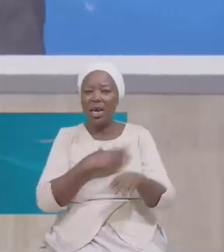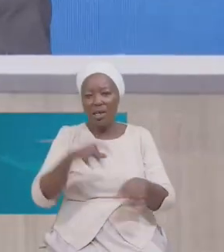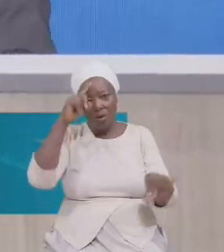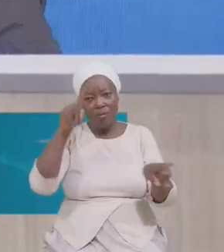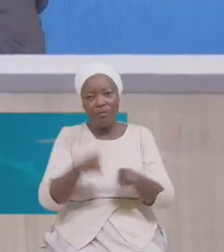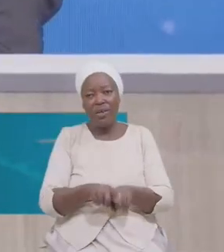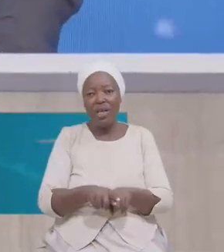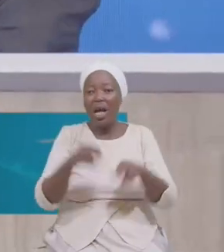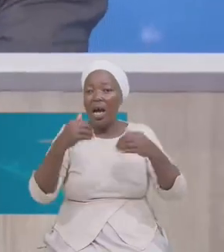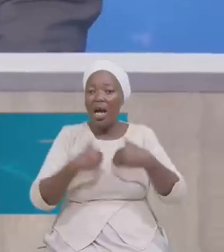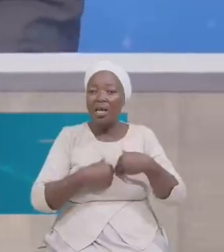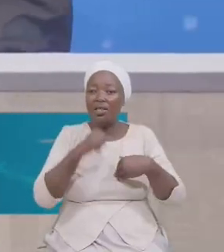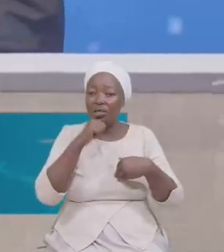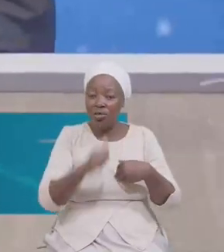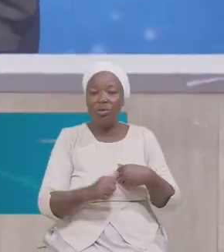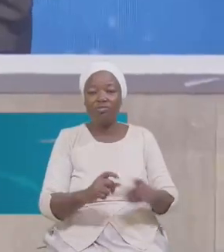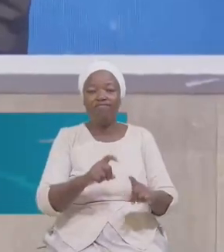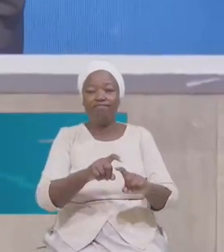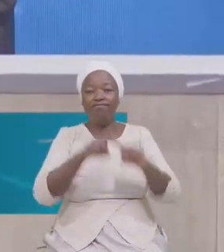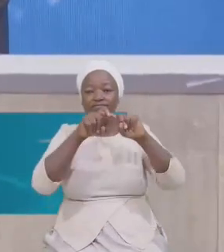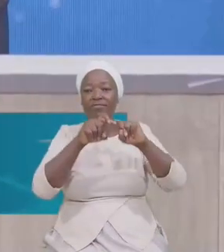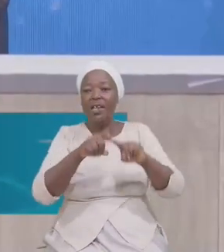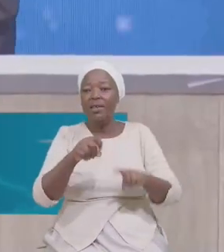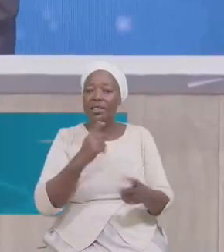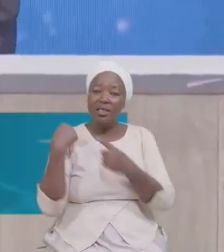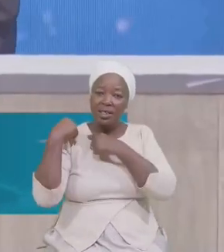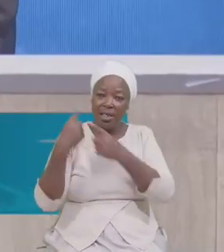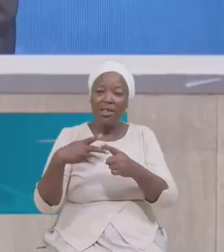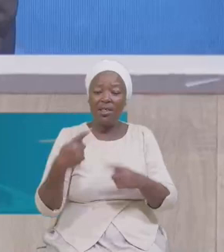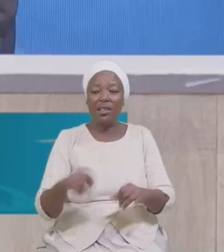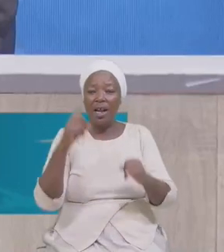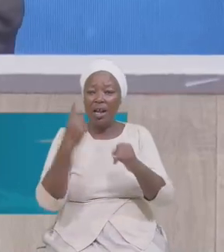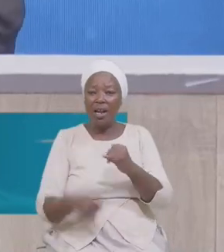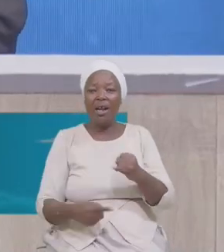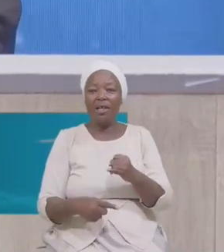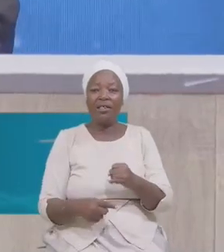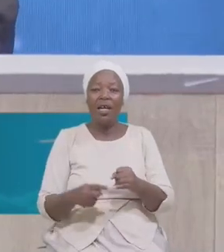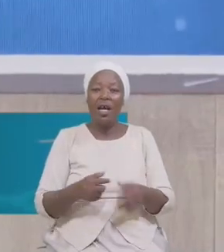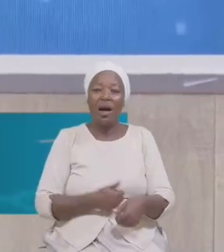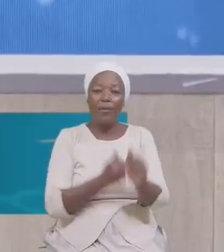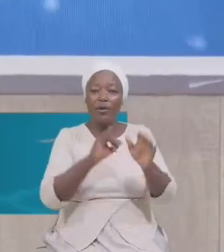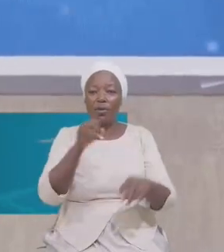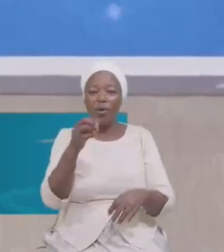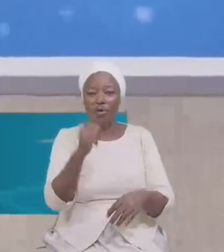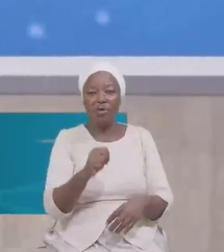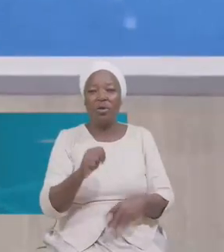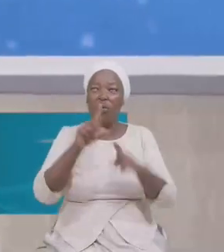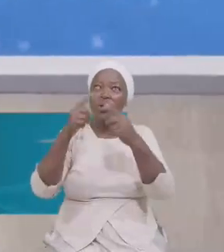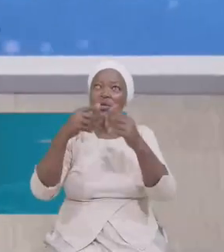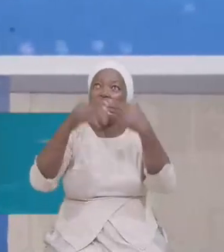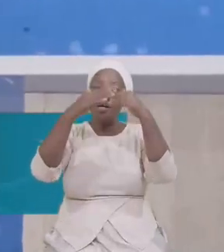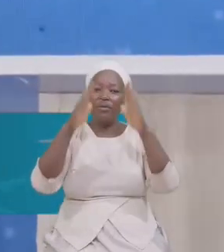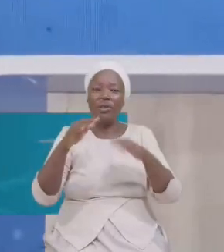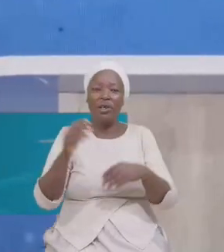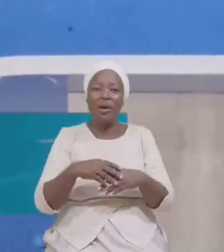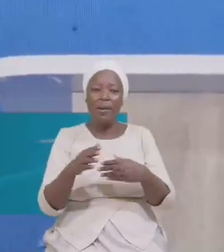Et l'alliance n'a pas été suspendue depuis que le dernier apôtre Jean est allé au ciel entre